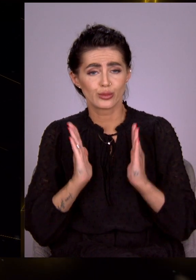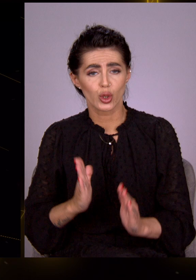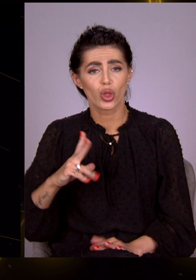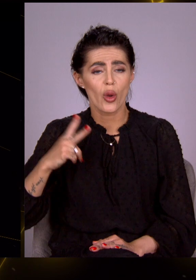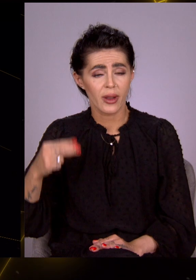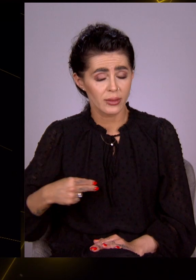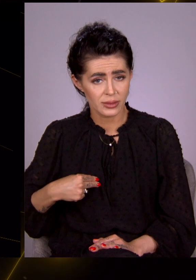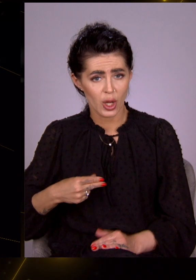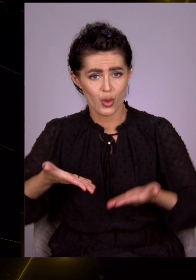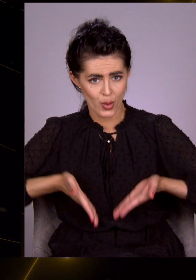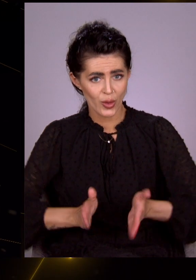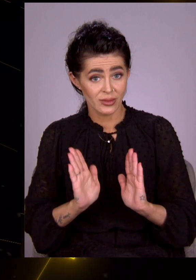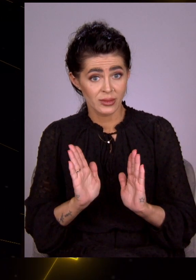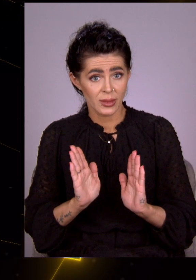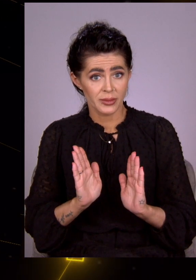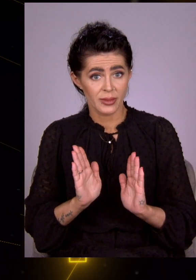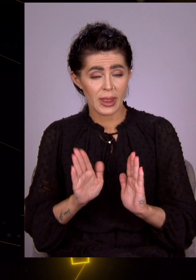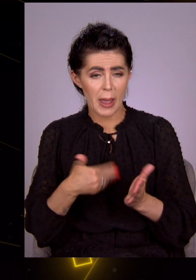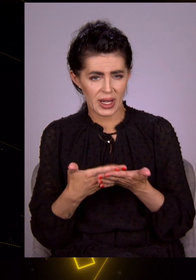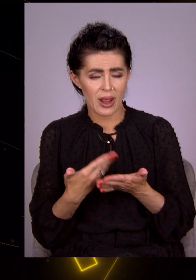ну, у мене народиться донька, вона також